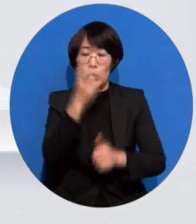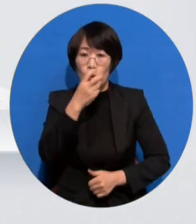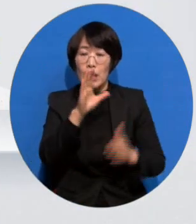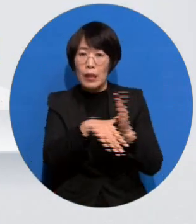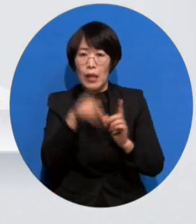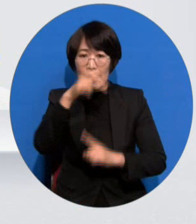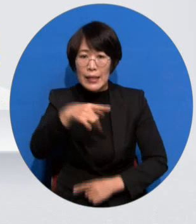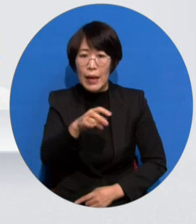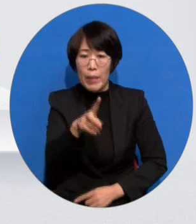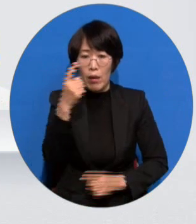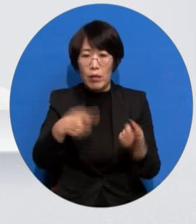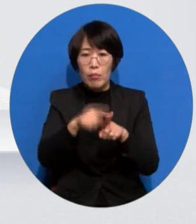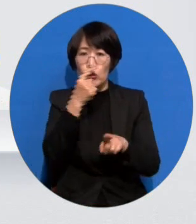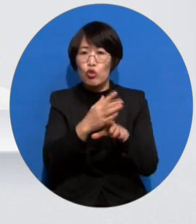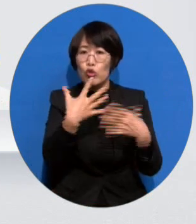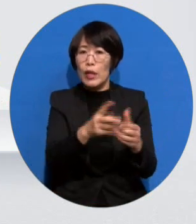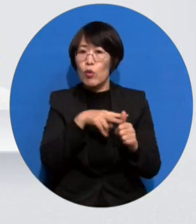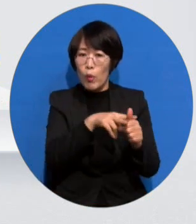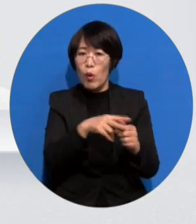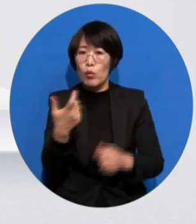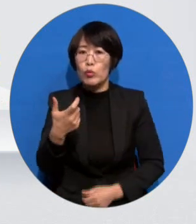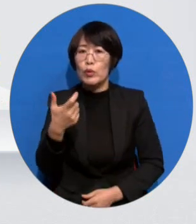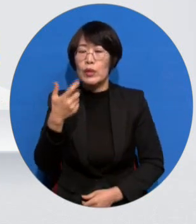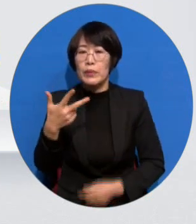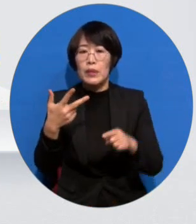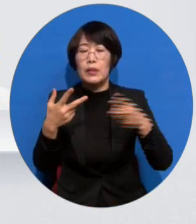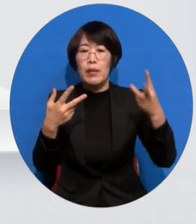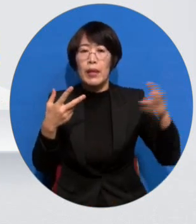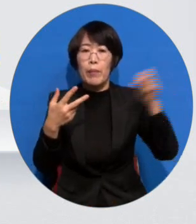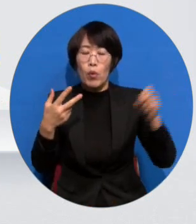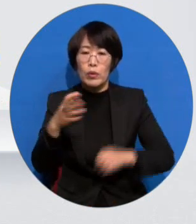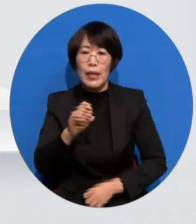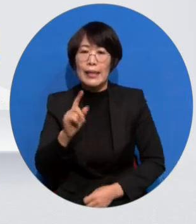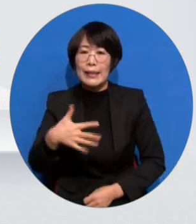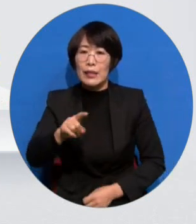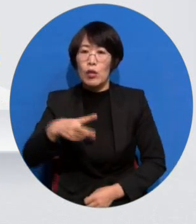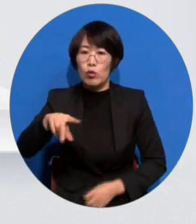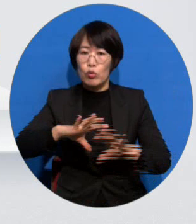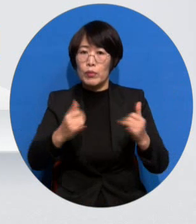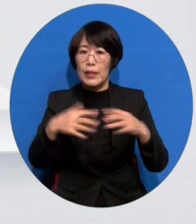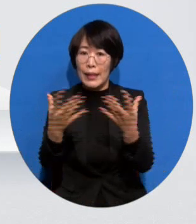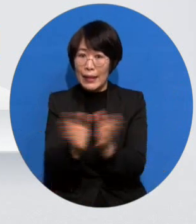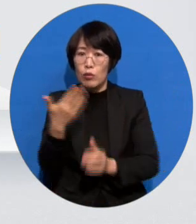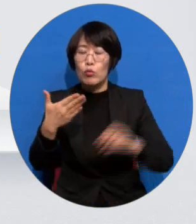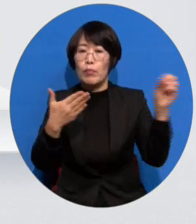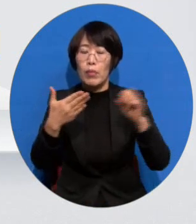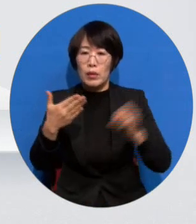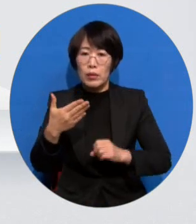이재명 더불어 민주당 후보가 67.3% 에 안철수 국민의 당 후보 9%